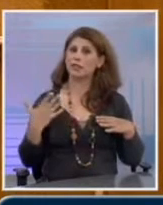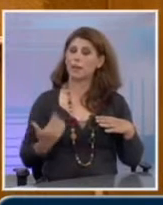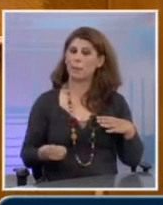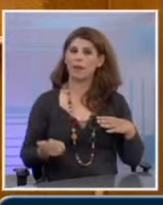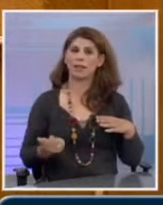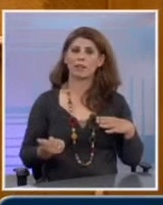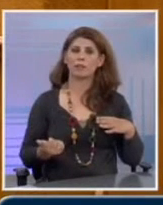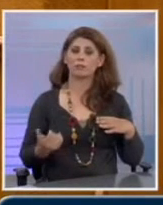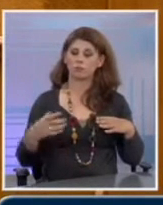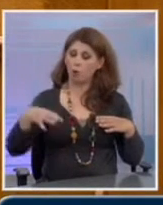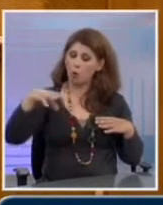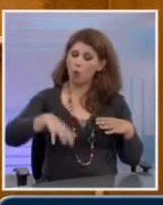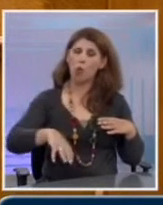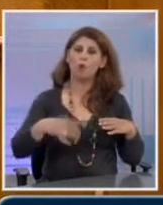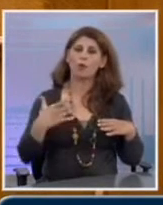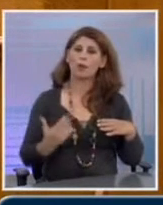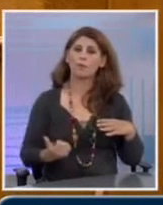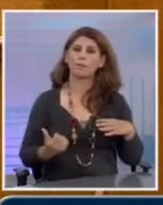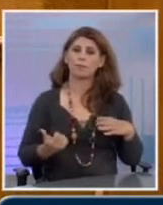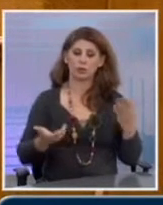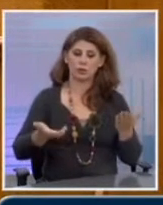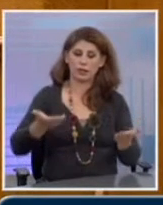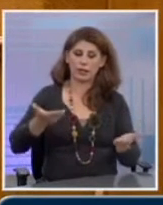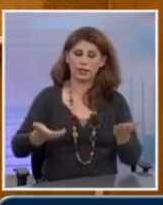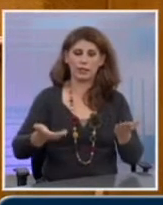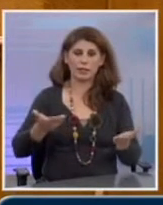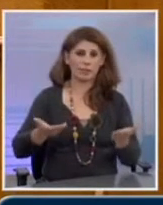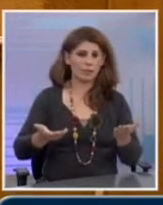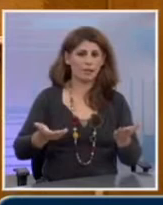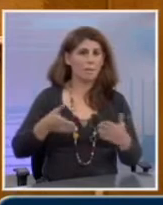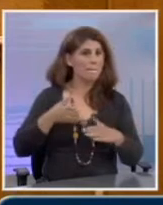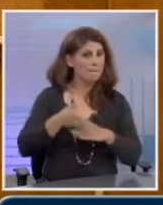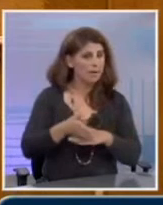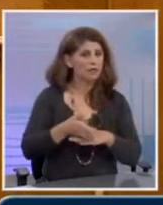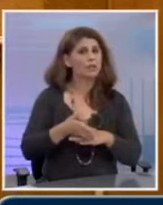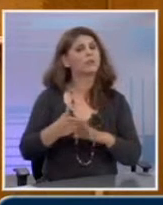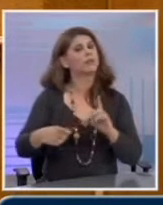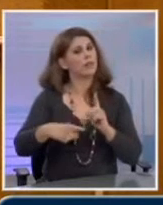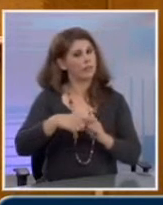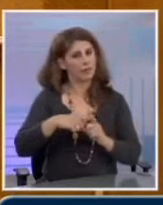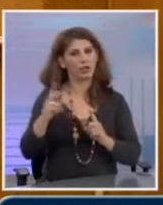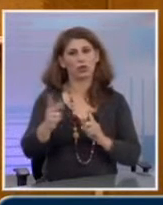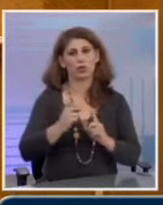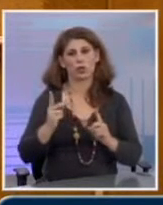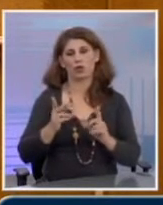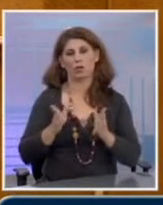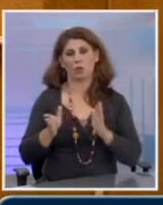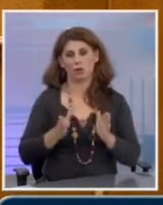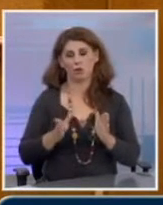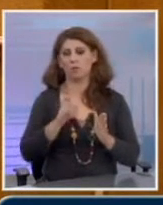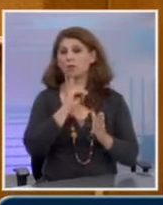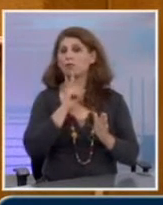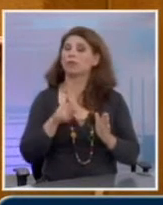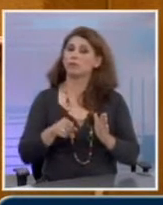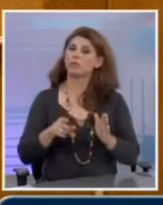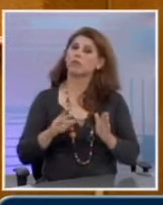να υπάρξει ζωτικός χώρος για να υπάρξουν αντισταθμιστικές παρεμβάσεις με θετικό κοινωνικό πρόσημο όπως αυτές